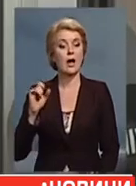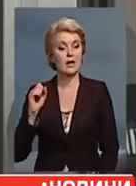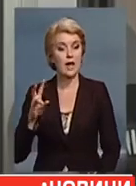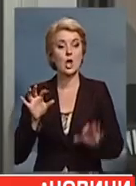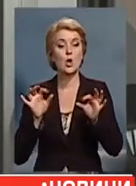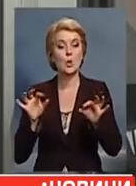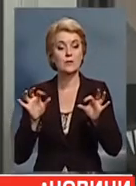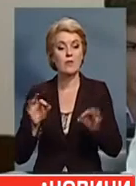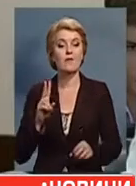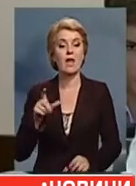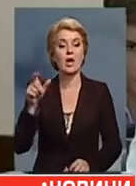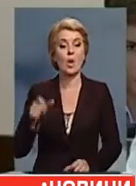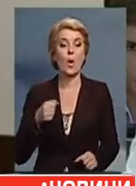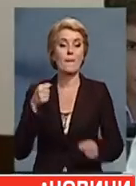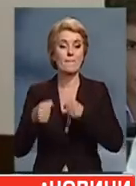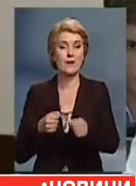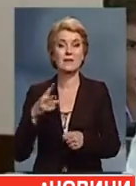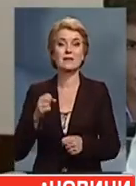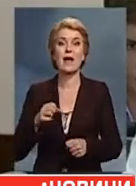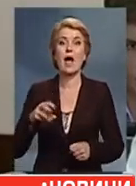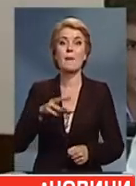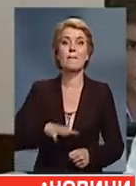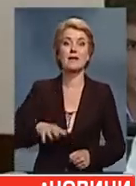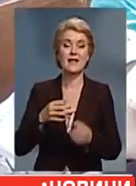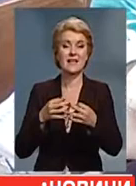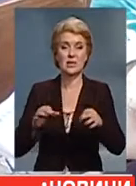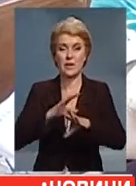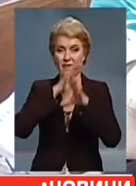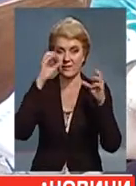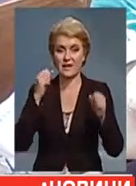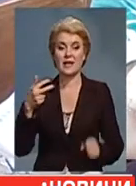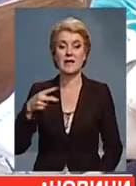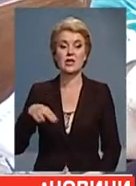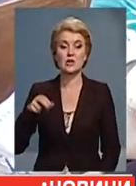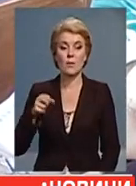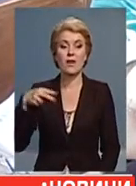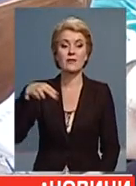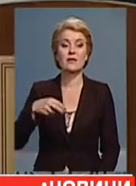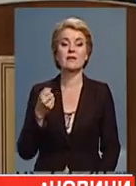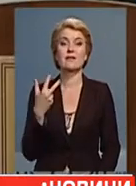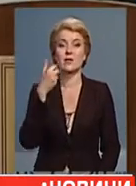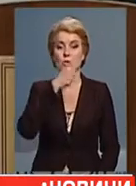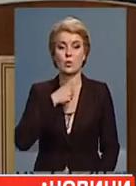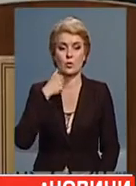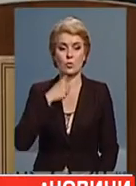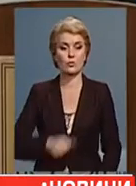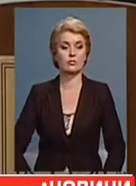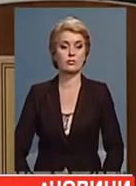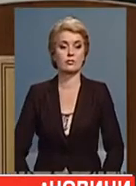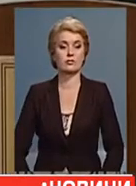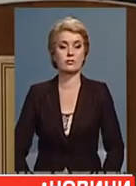розповів про те, як його били на Майдані Незалежності у ніч на 30 листопада 2013 року.